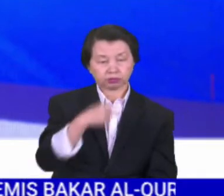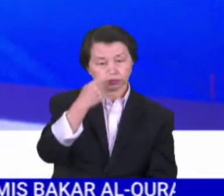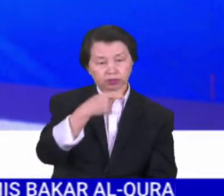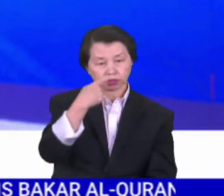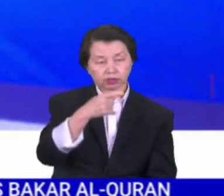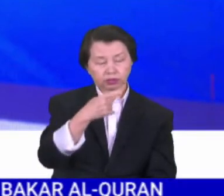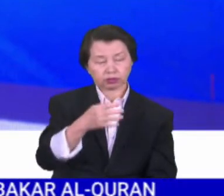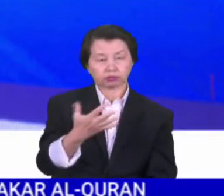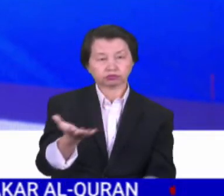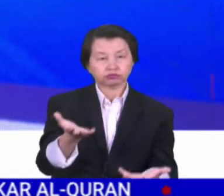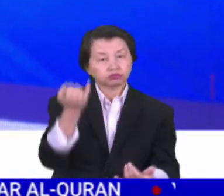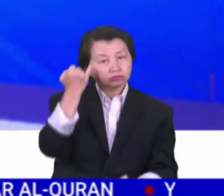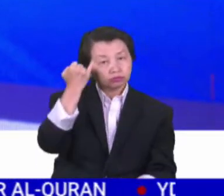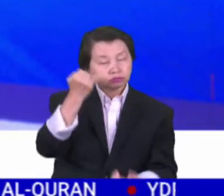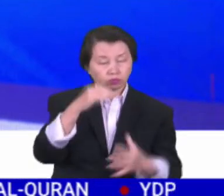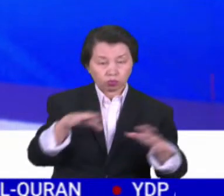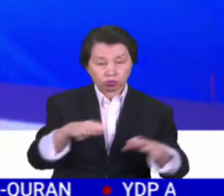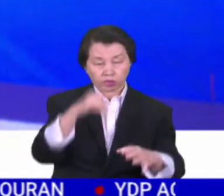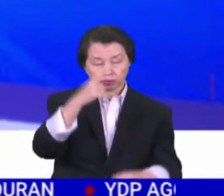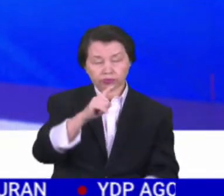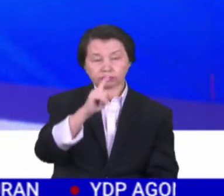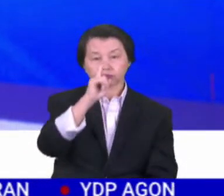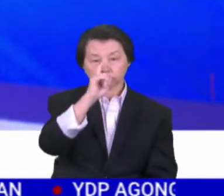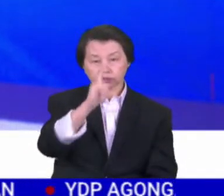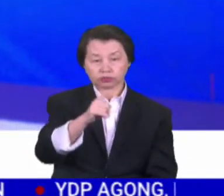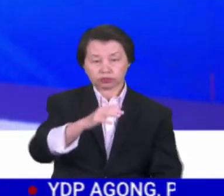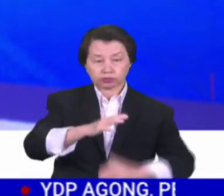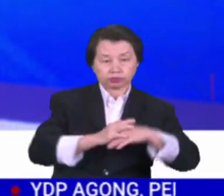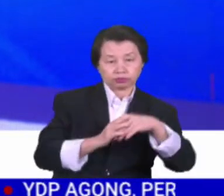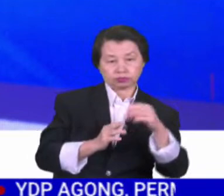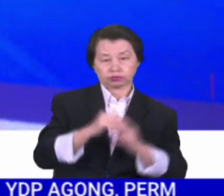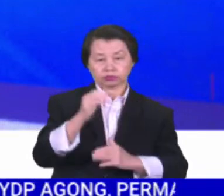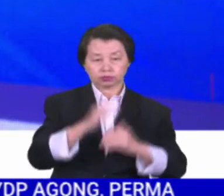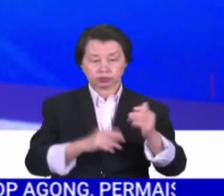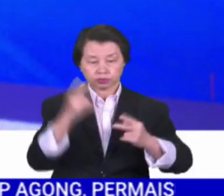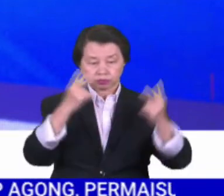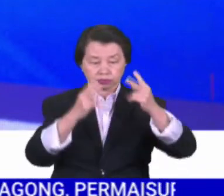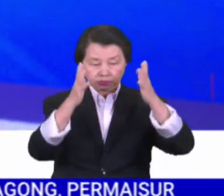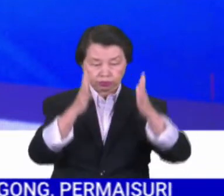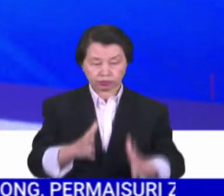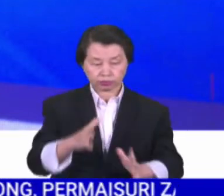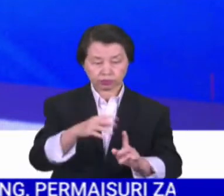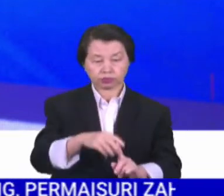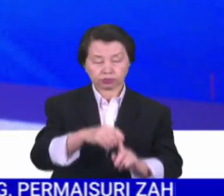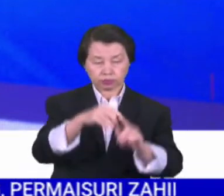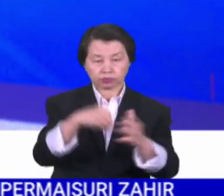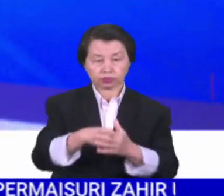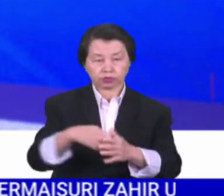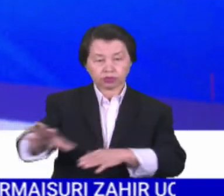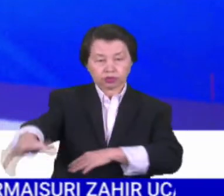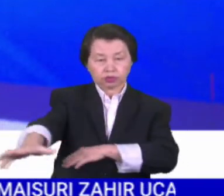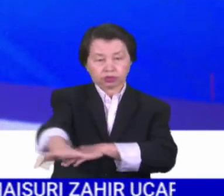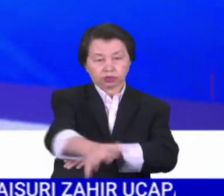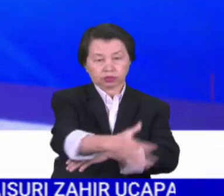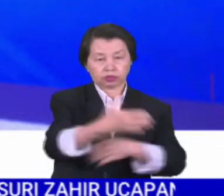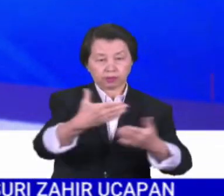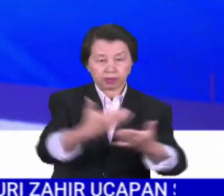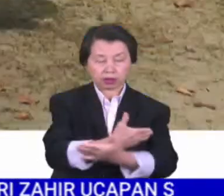berkata inisiatif itu diambil bagi memastikan keselesaan pengunjung terutama di Pantai Baru